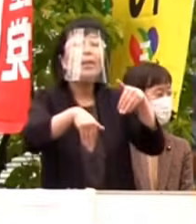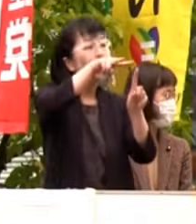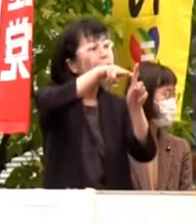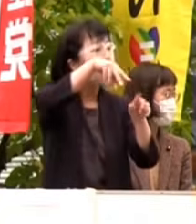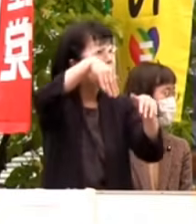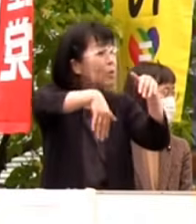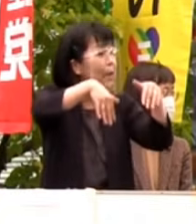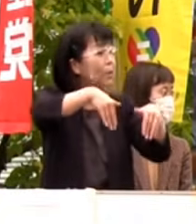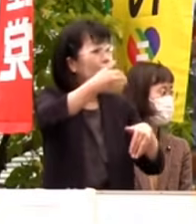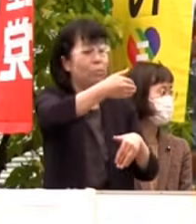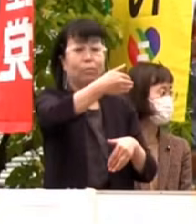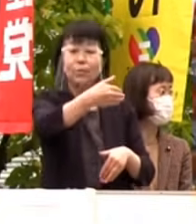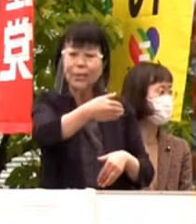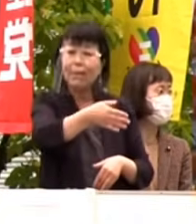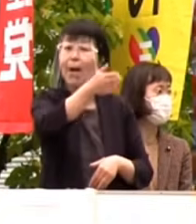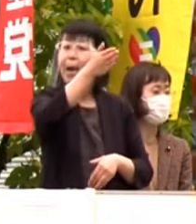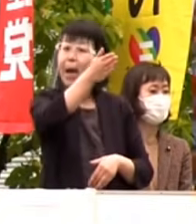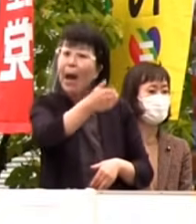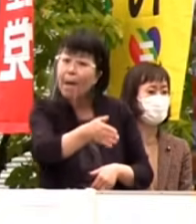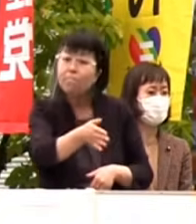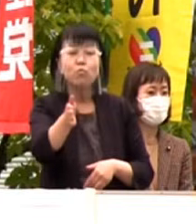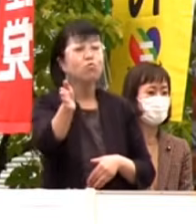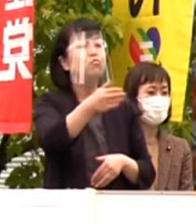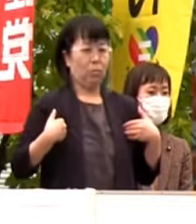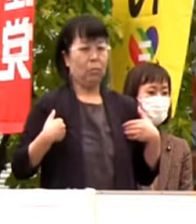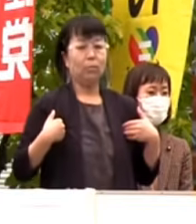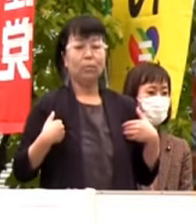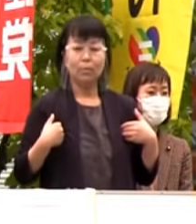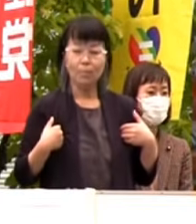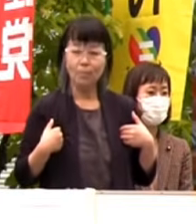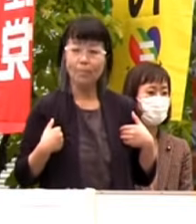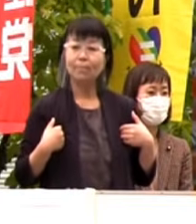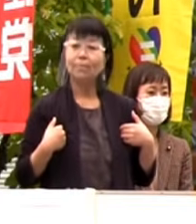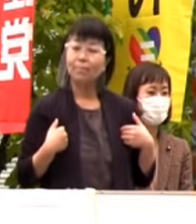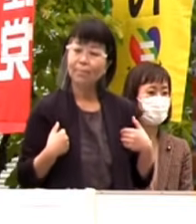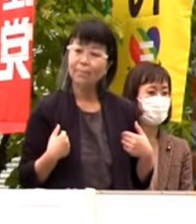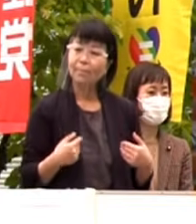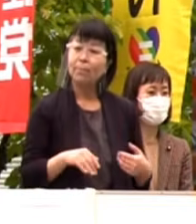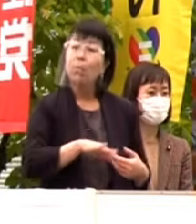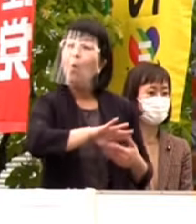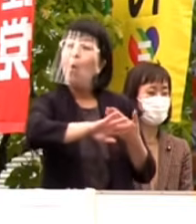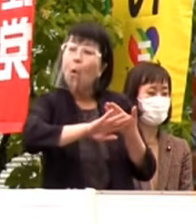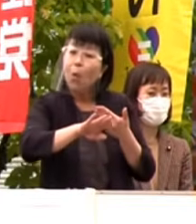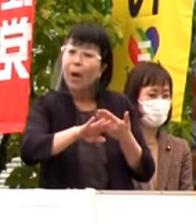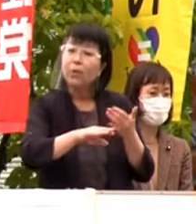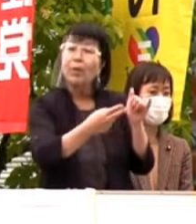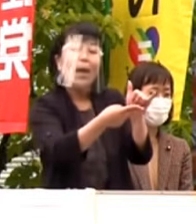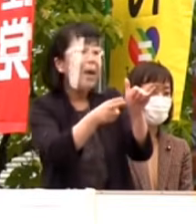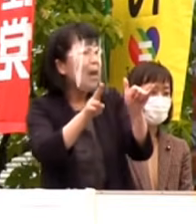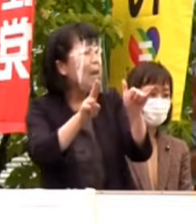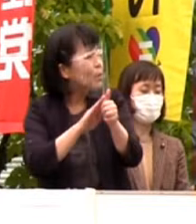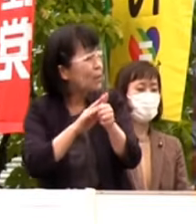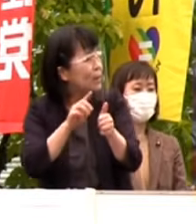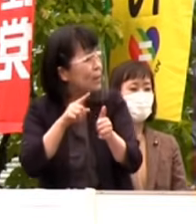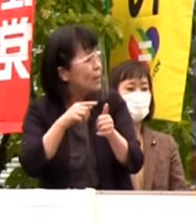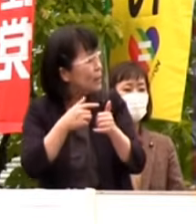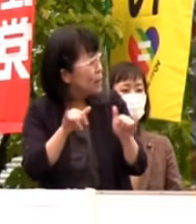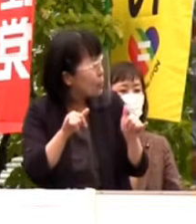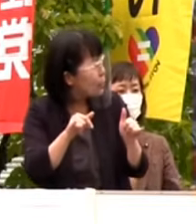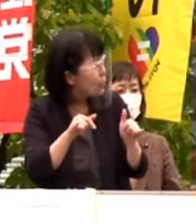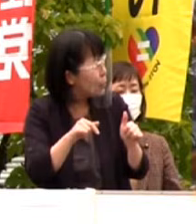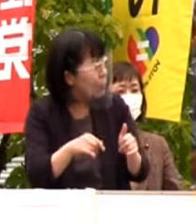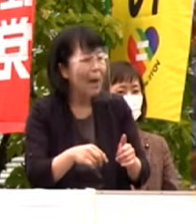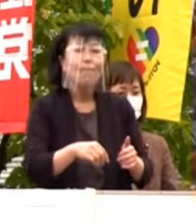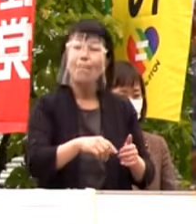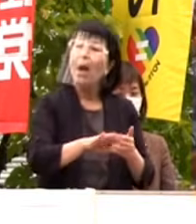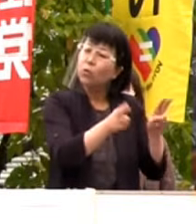から半分以上のご支持が必要なんです。ですから他の野党の支持している方はもとより、政党を支持